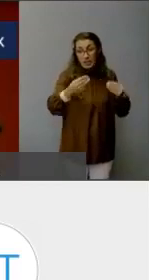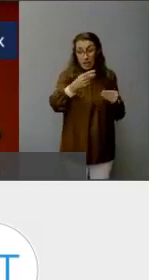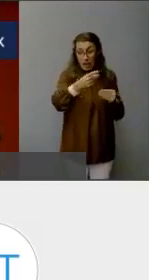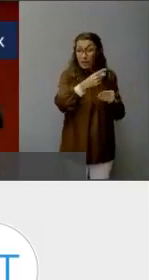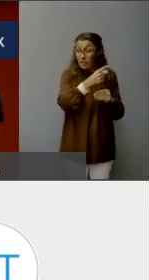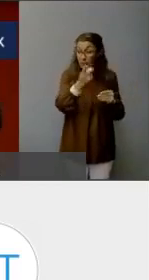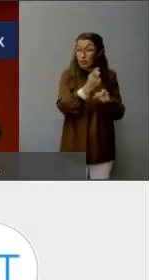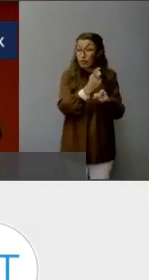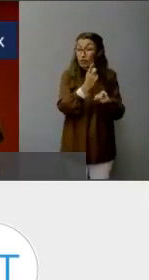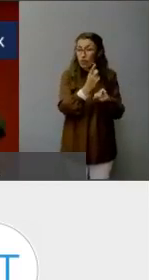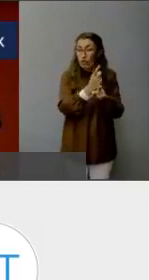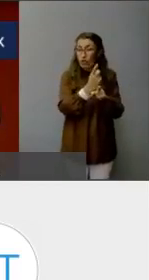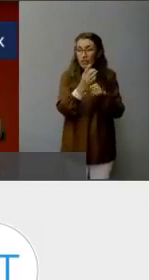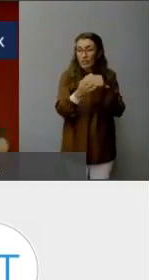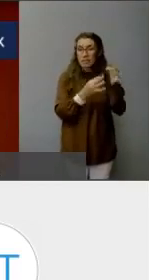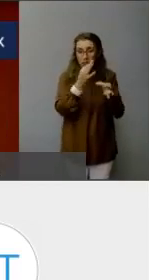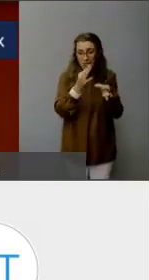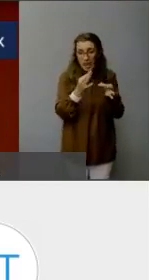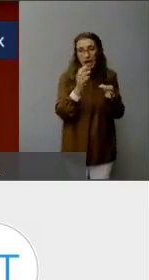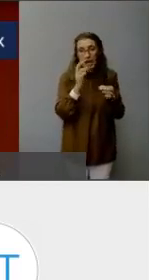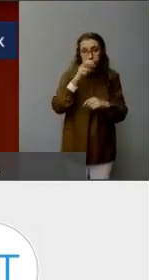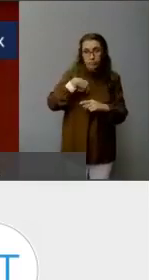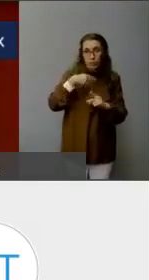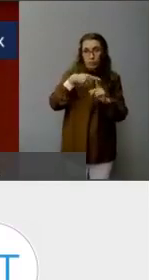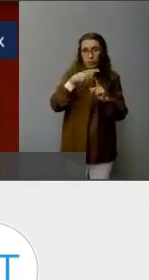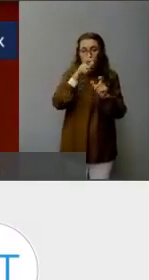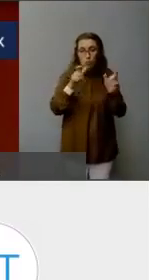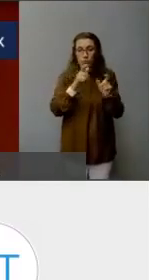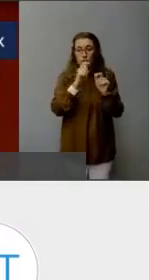rendere conto a noi stessi ed ai cittadini